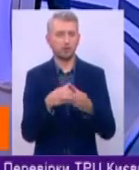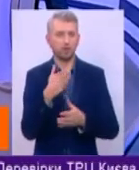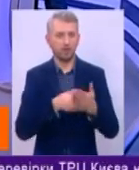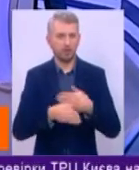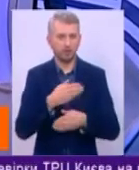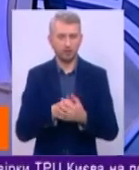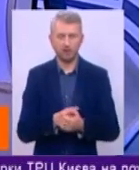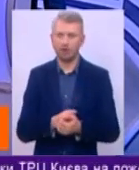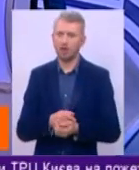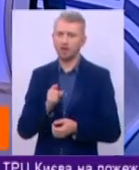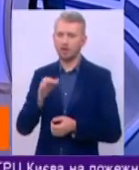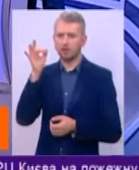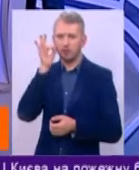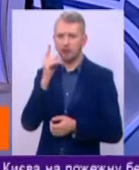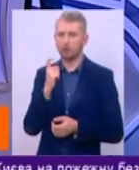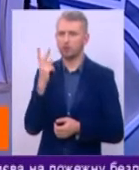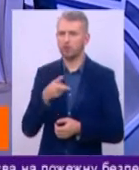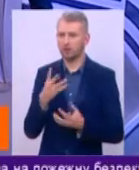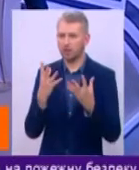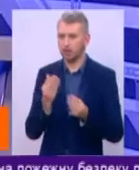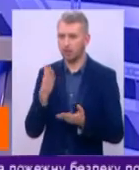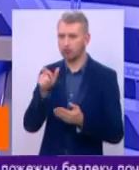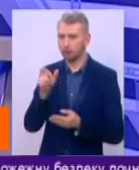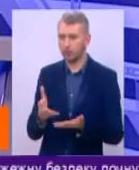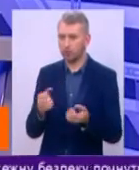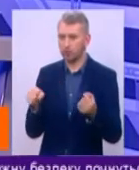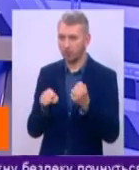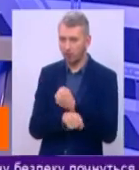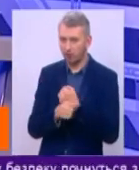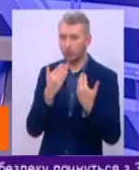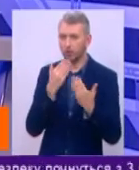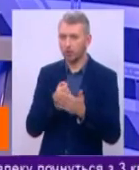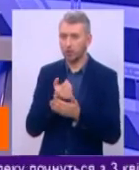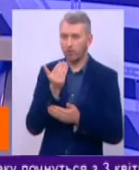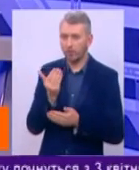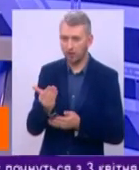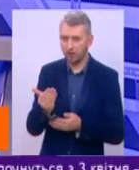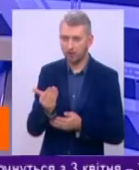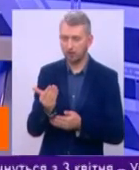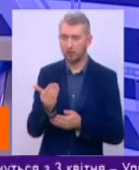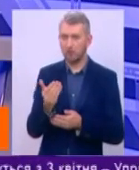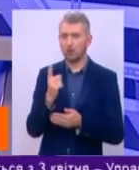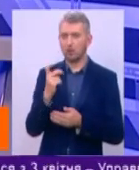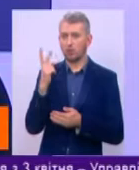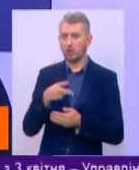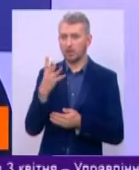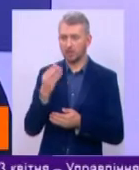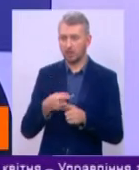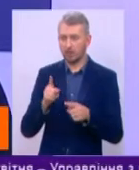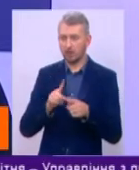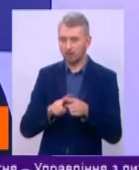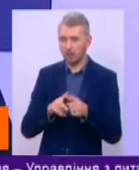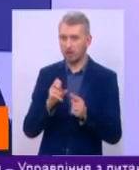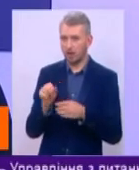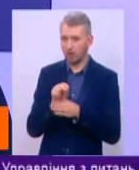Вы згадали 120 дней. То есть, если людина отримала травму, звернулася до вас, то 120 дней это відведено